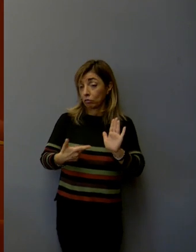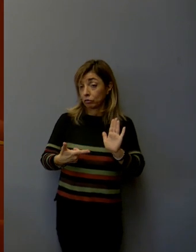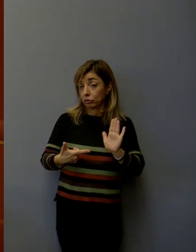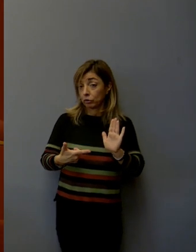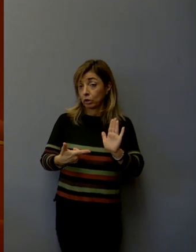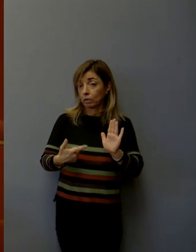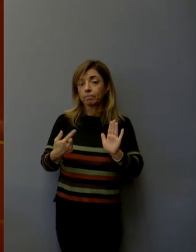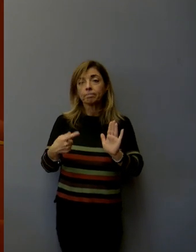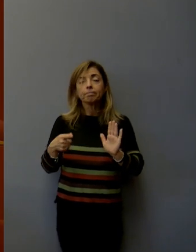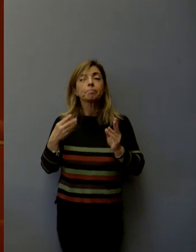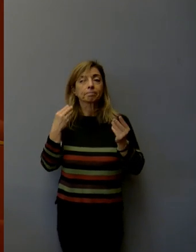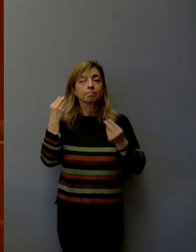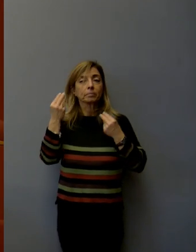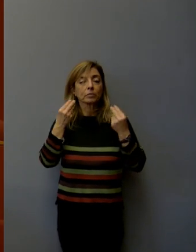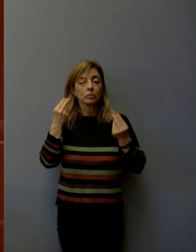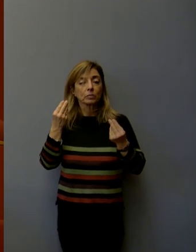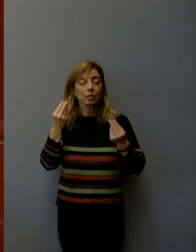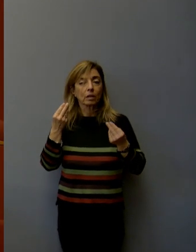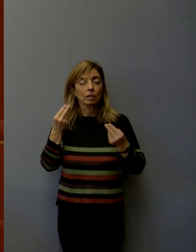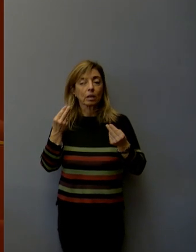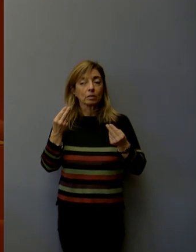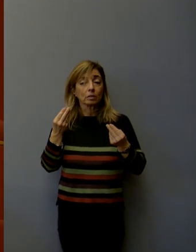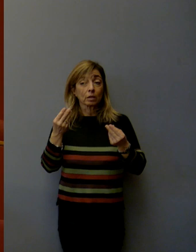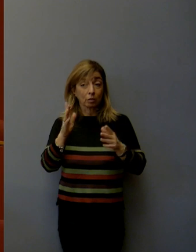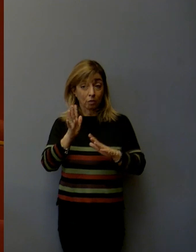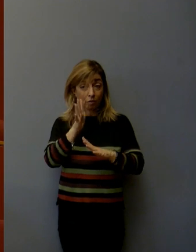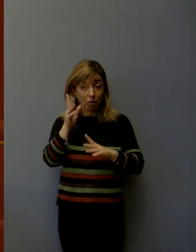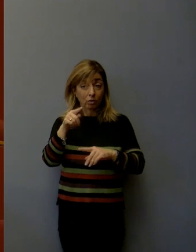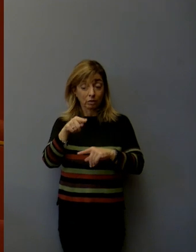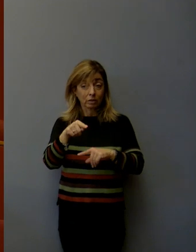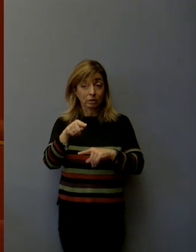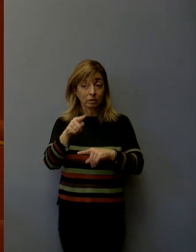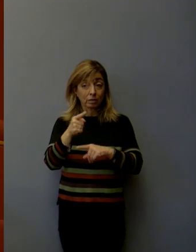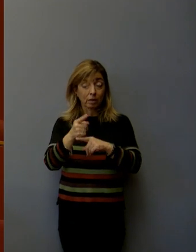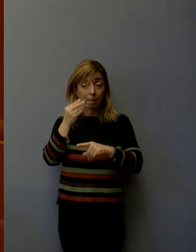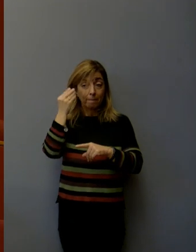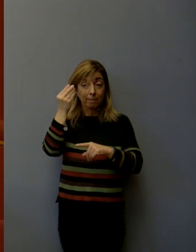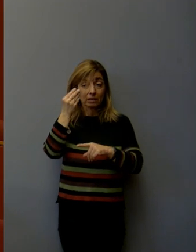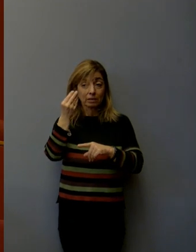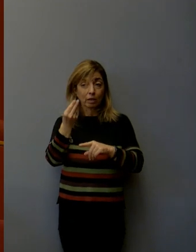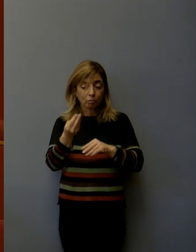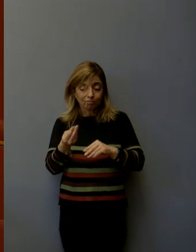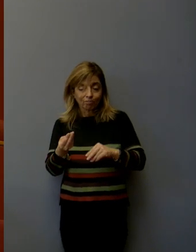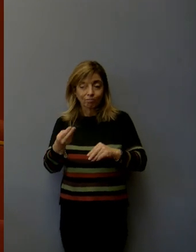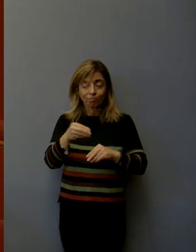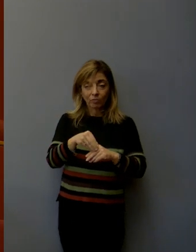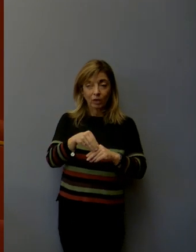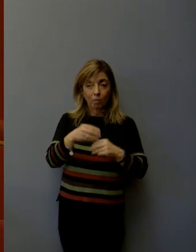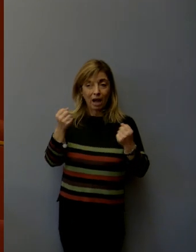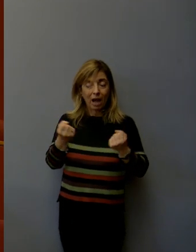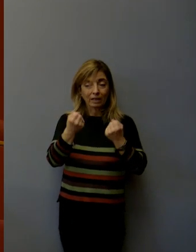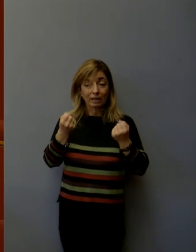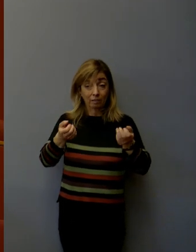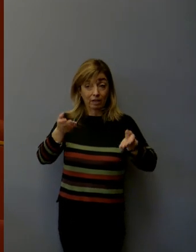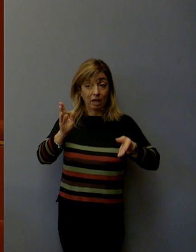da chiedersi se anche su questo profilo non sia il caso di immaginare un rafforzamento dell'attività della polizia locale